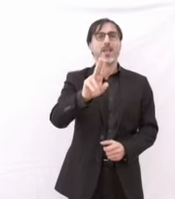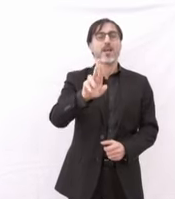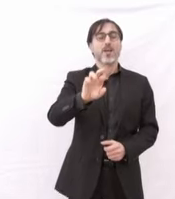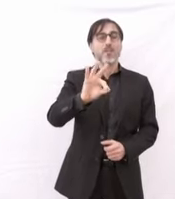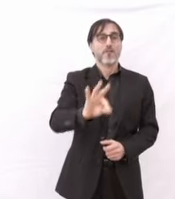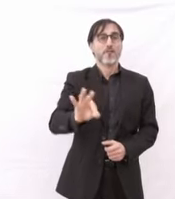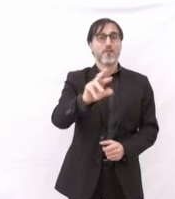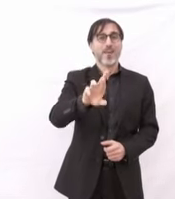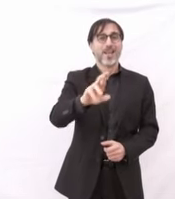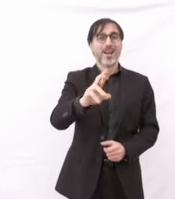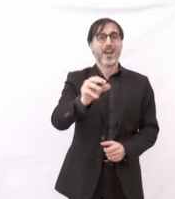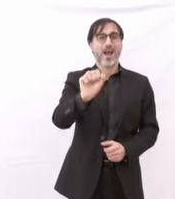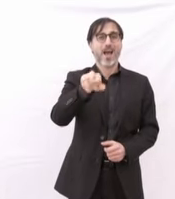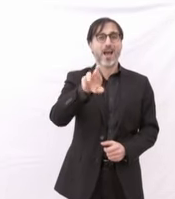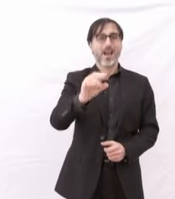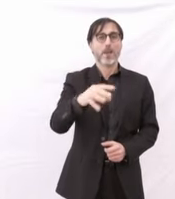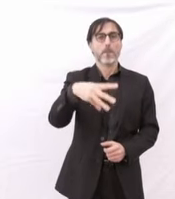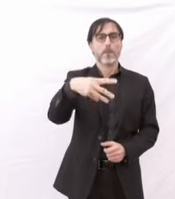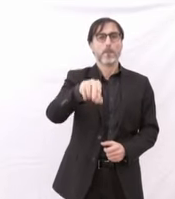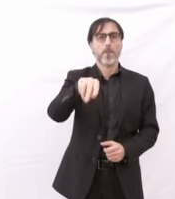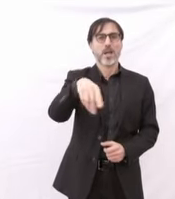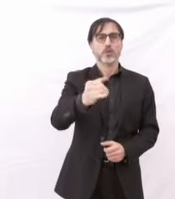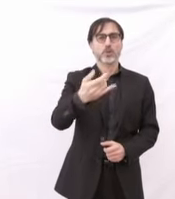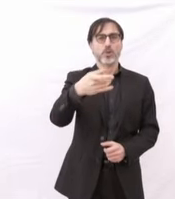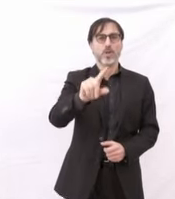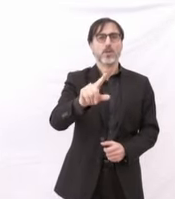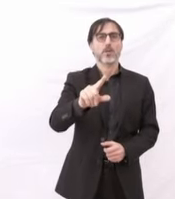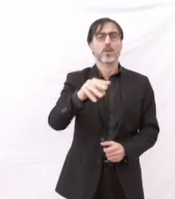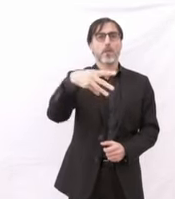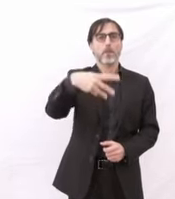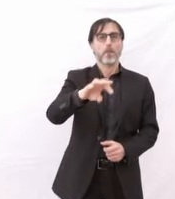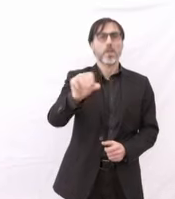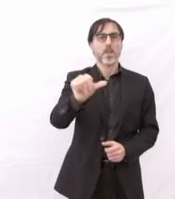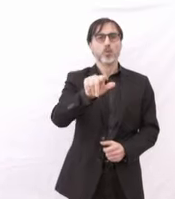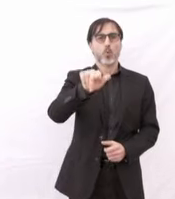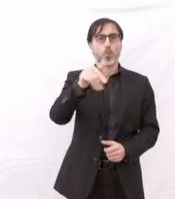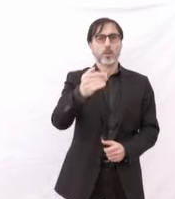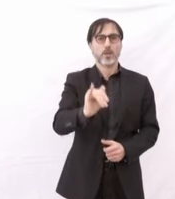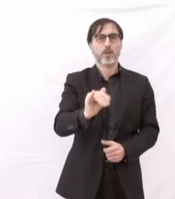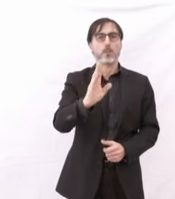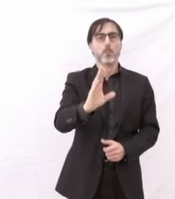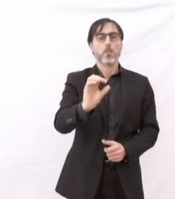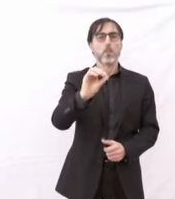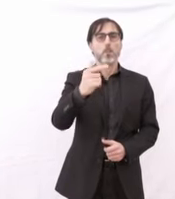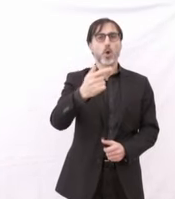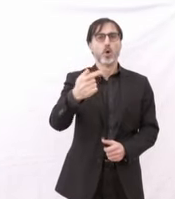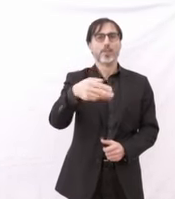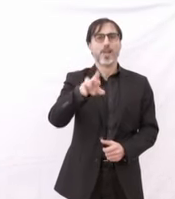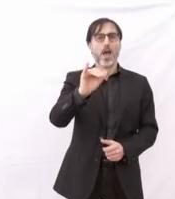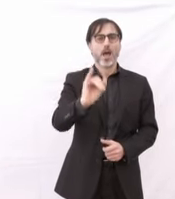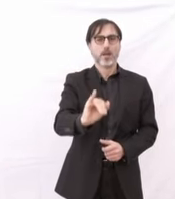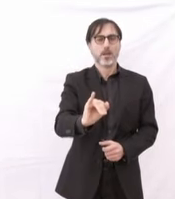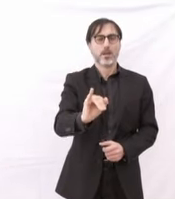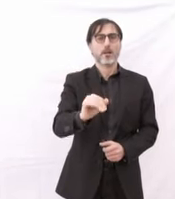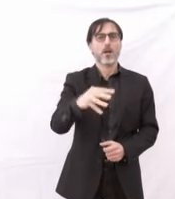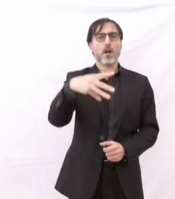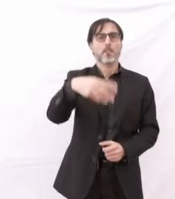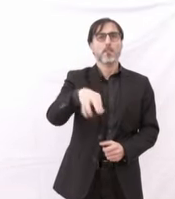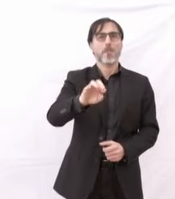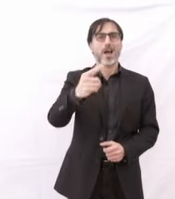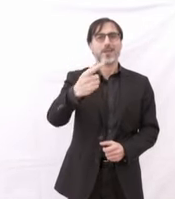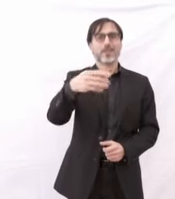Roberto Mancini, Flori Mesuti, Mariano Bottari, Domenico